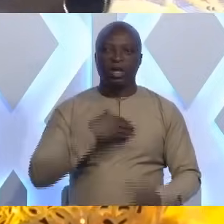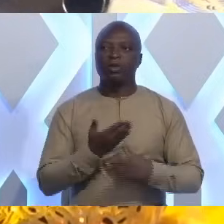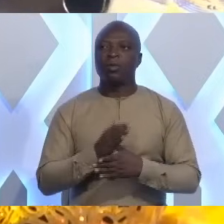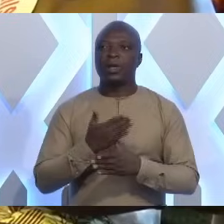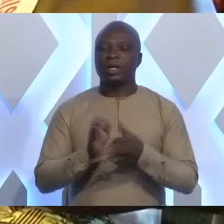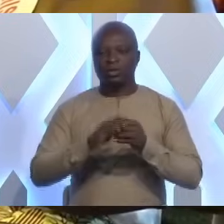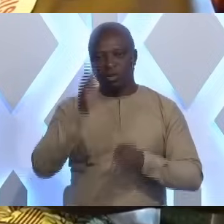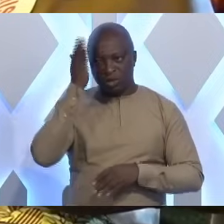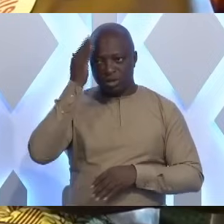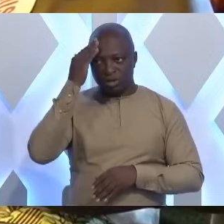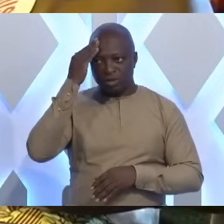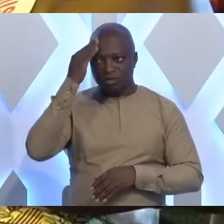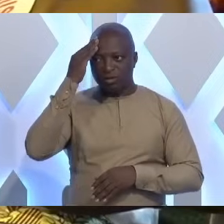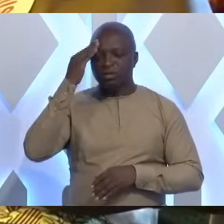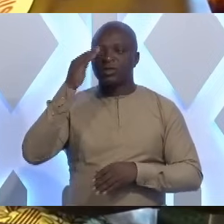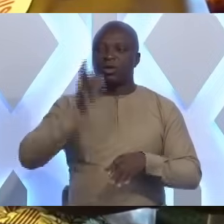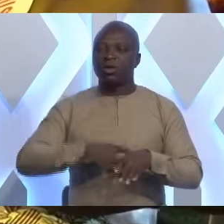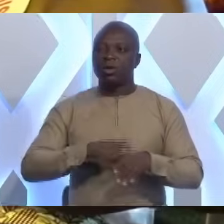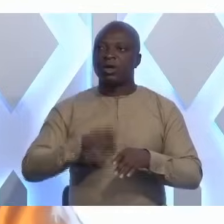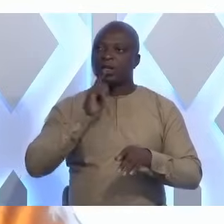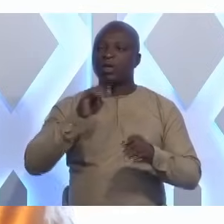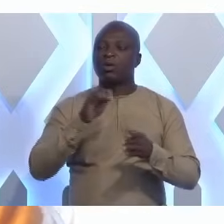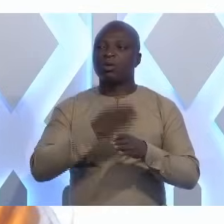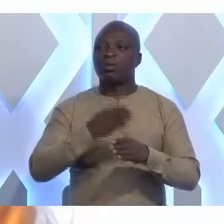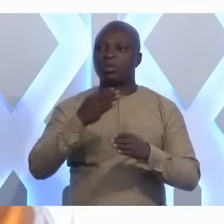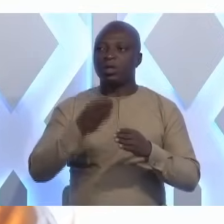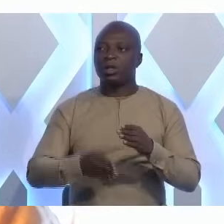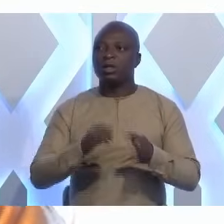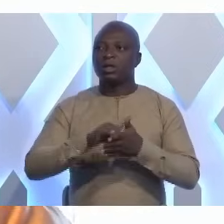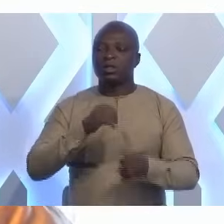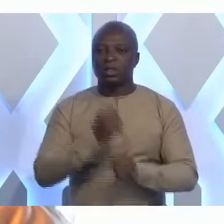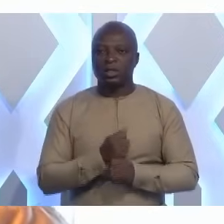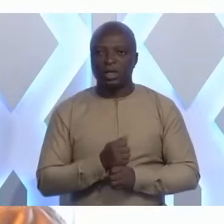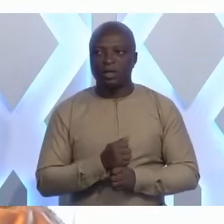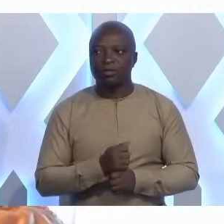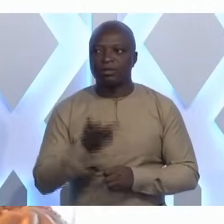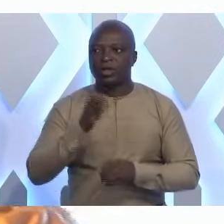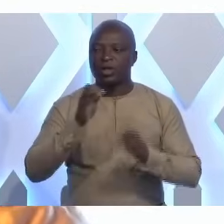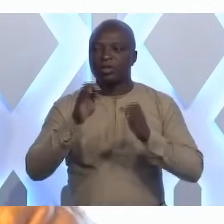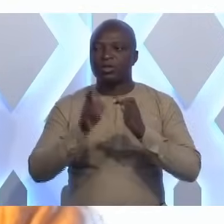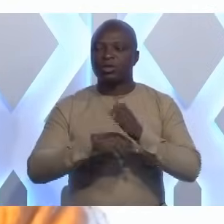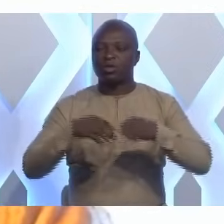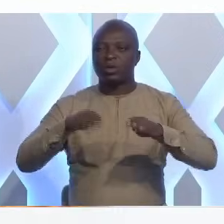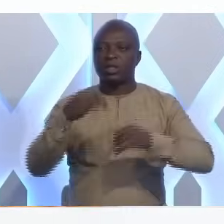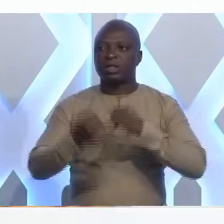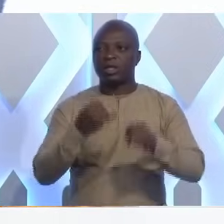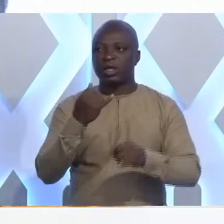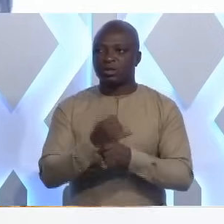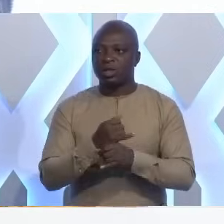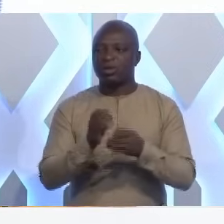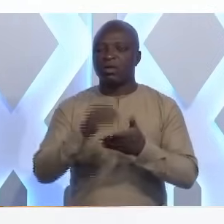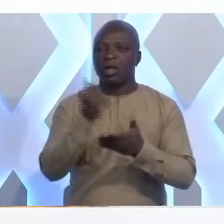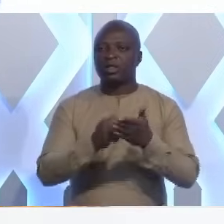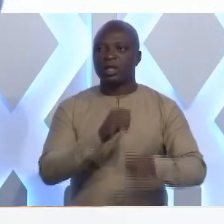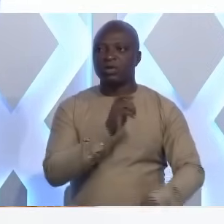de connaissances, l'heure était au bilan. Cette année, la 3e édition du marché international de l'artisanat